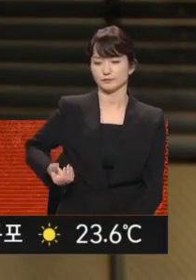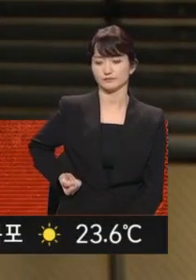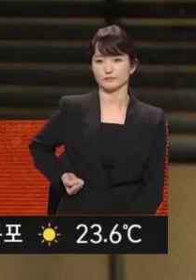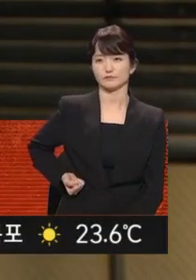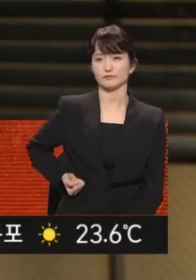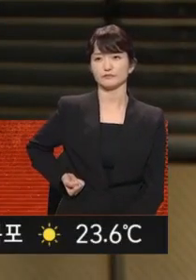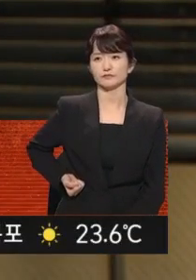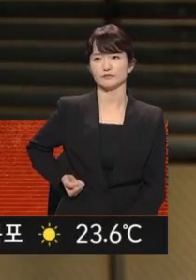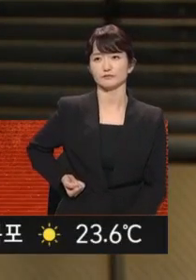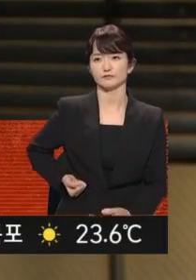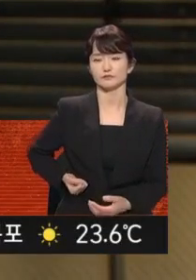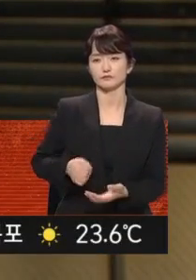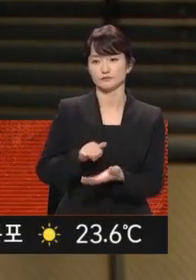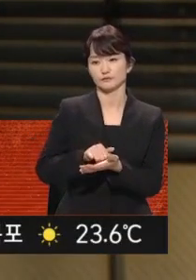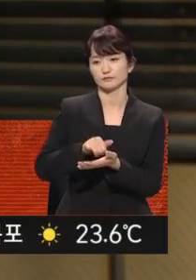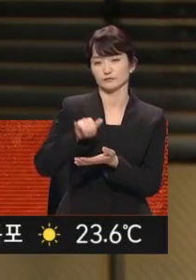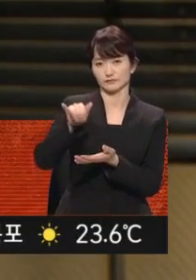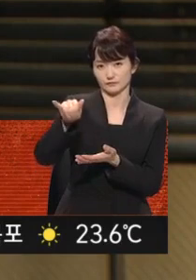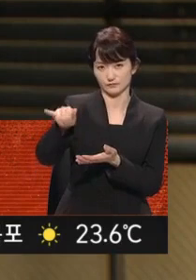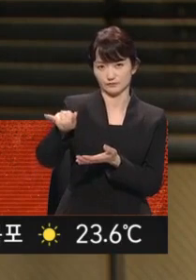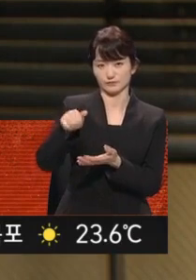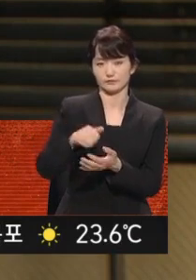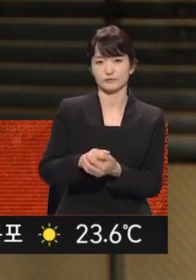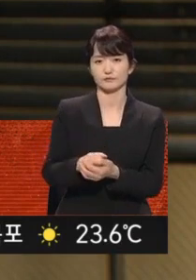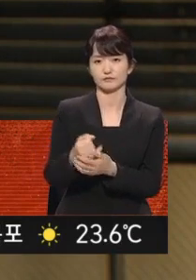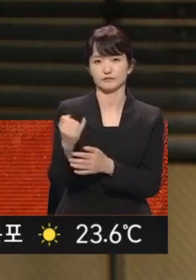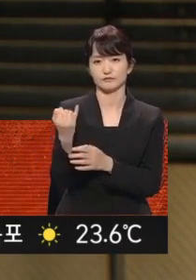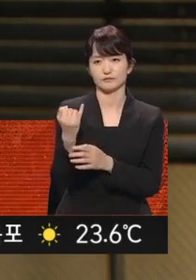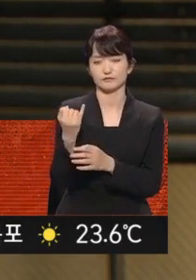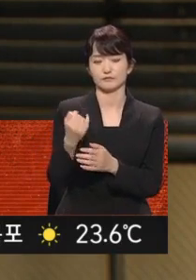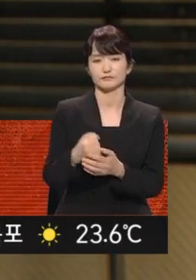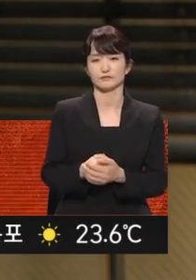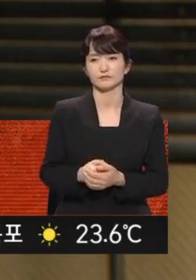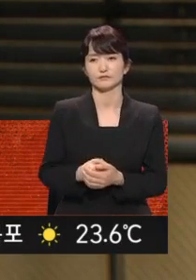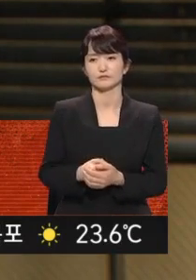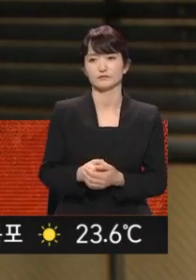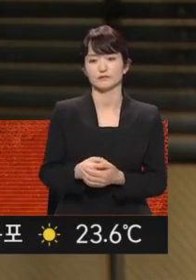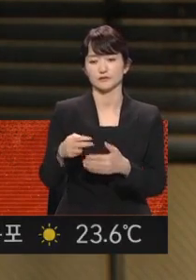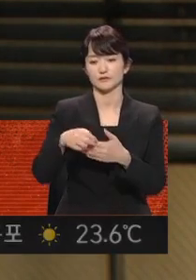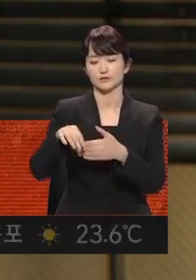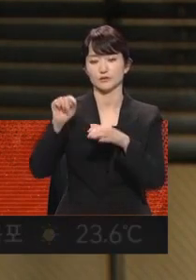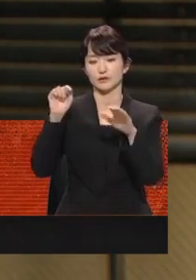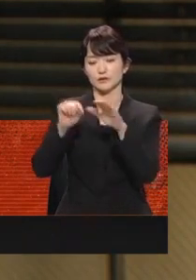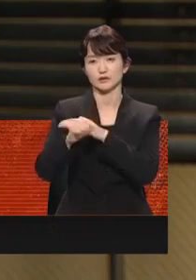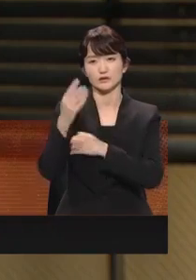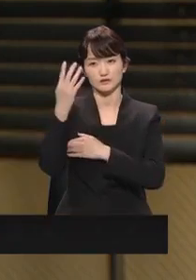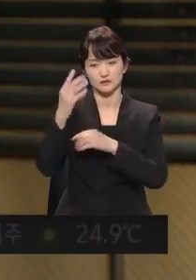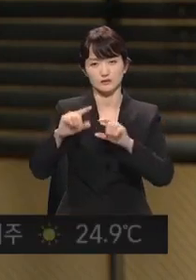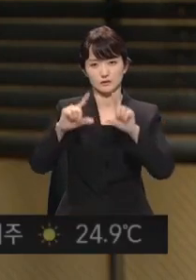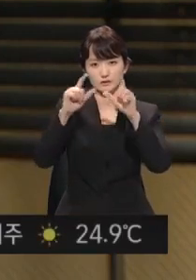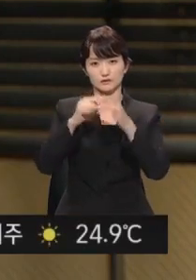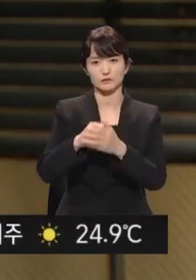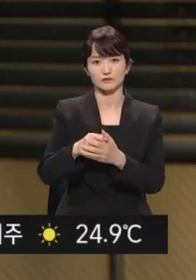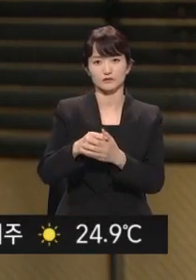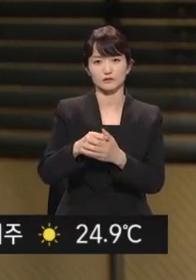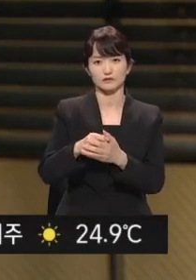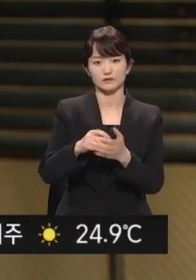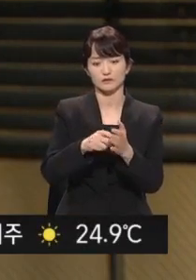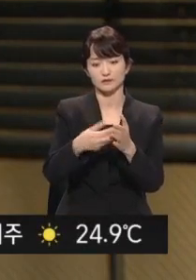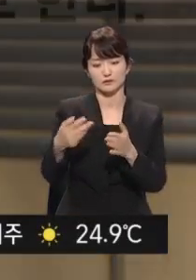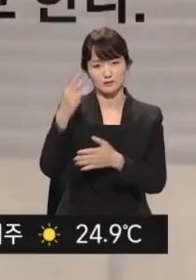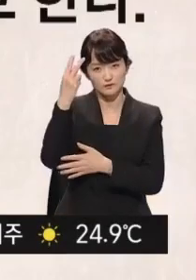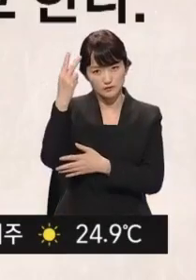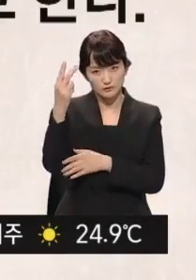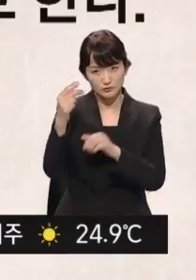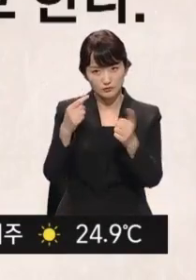가치가 여성지인이라고 합니다이 사실이 병원에 간게 지난 4일이었고요 이틀이나 지나서 시즌으로 발견이 됐다는